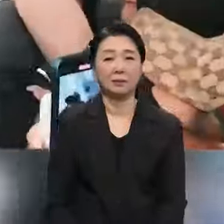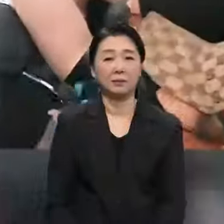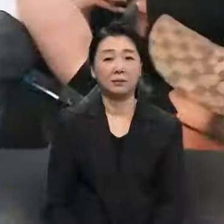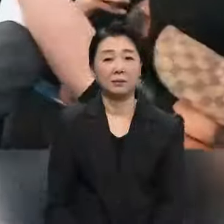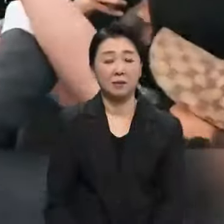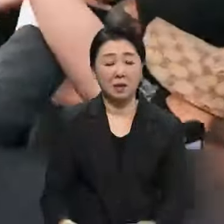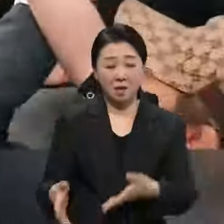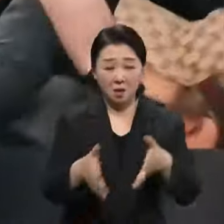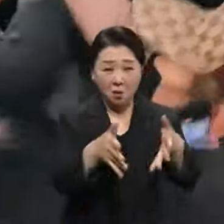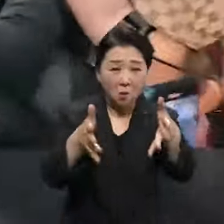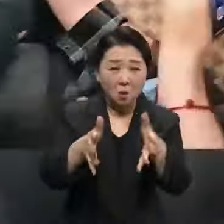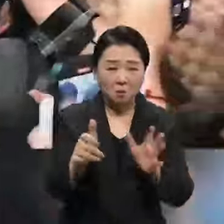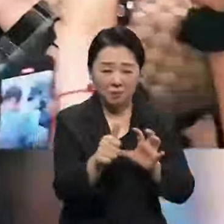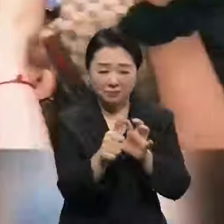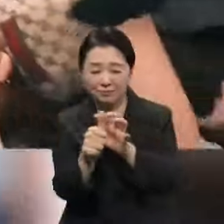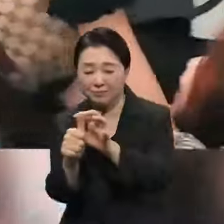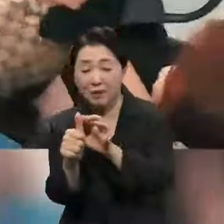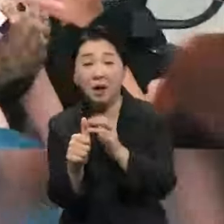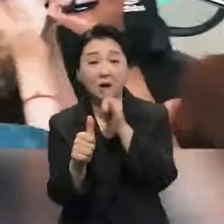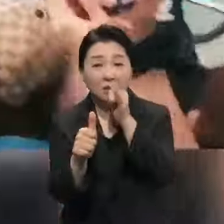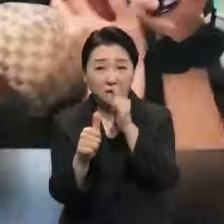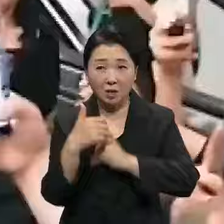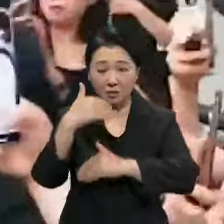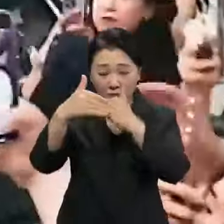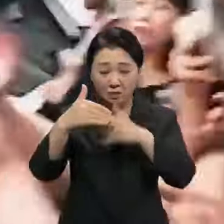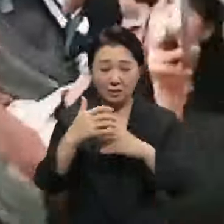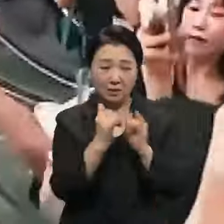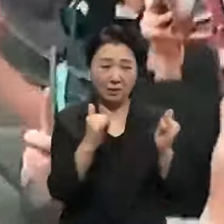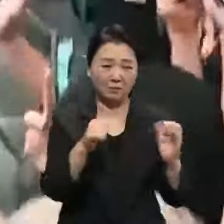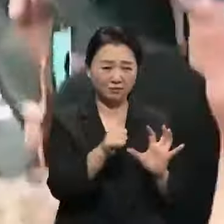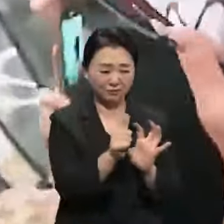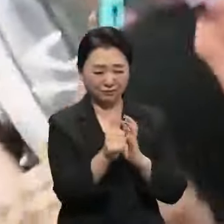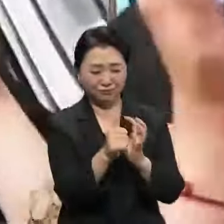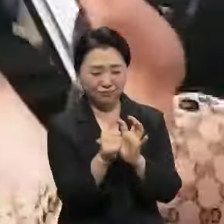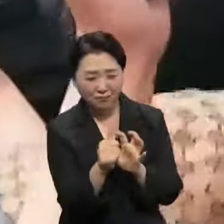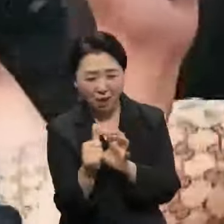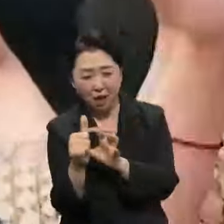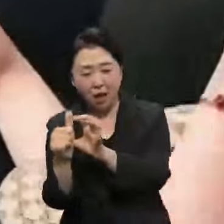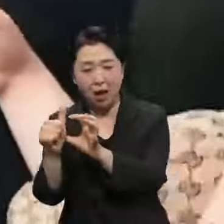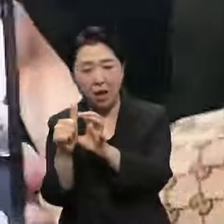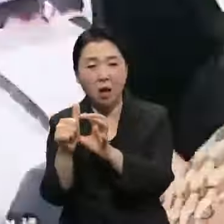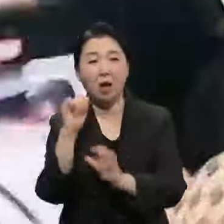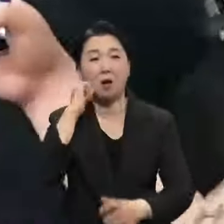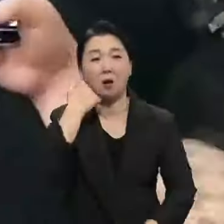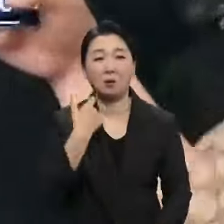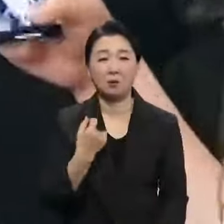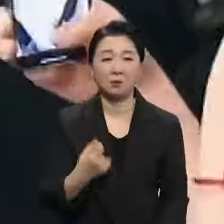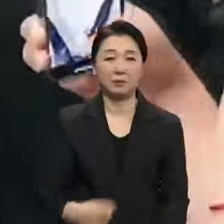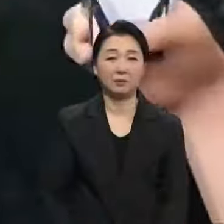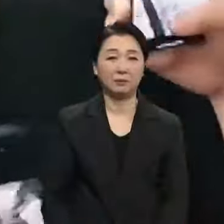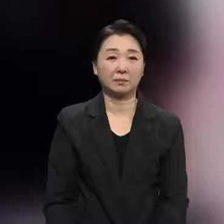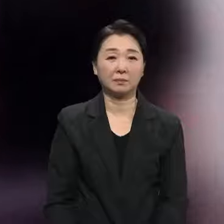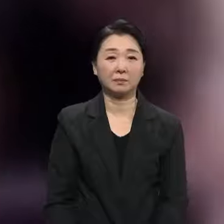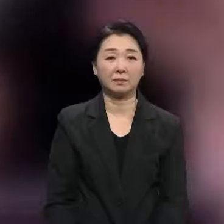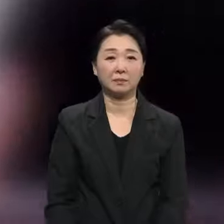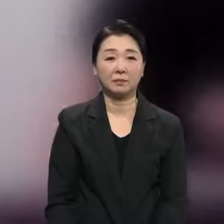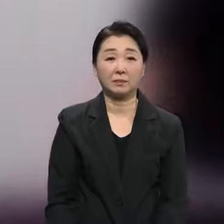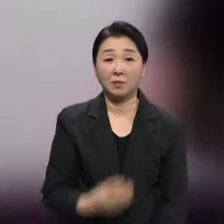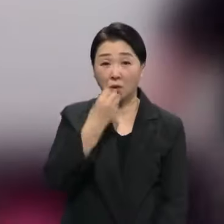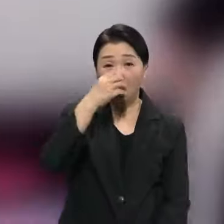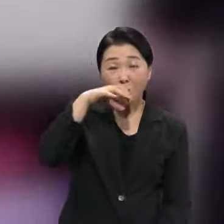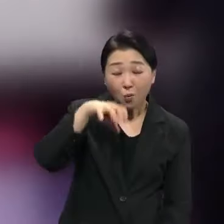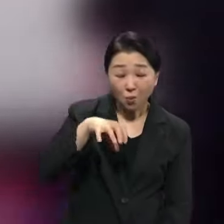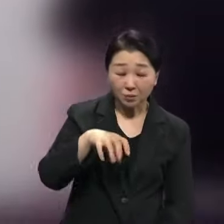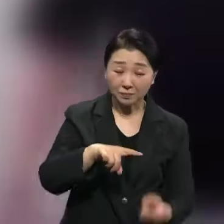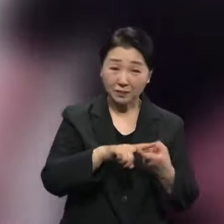가는 길마다 팬들이 따라붙습니다. 에스컬레이터 앞에서도 사람들에 둘러싸여 움직이기가 어려운 상황이 반복됩니다.